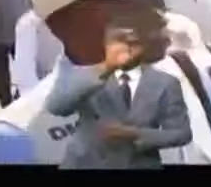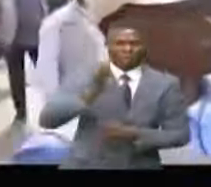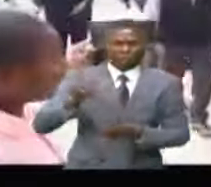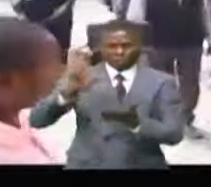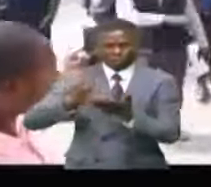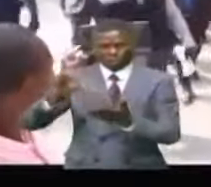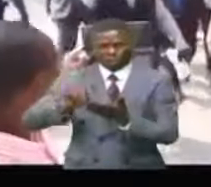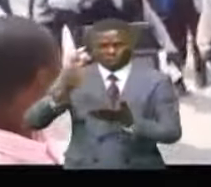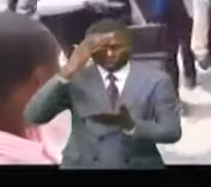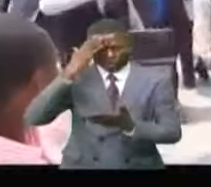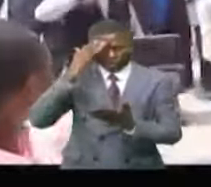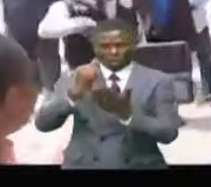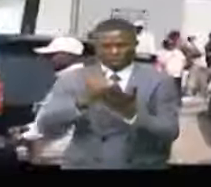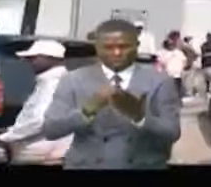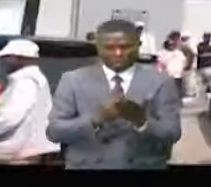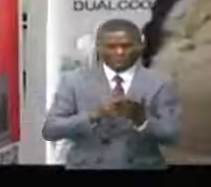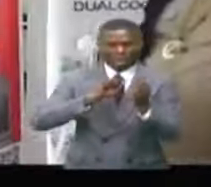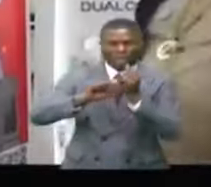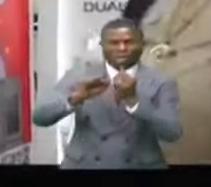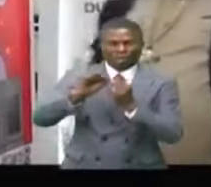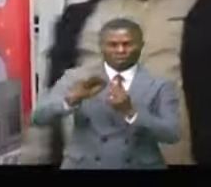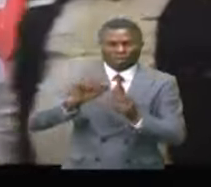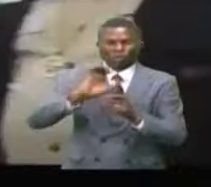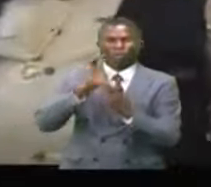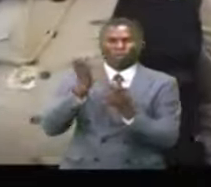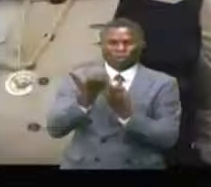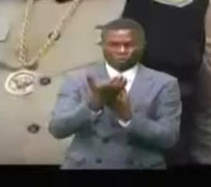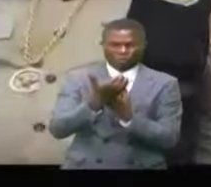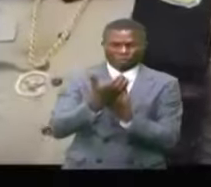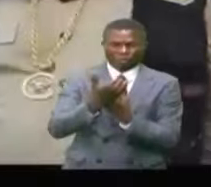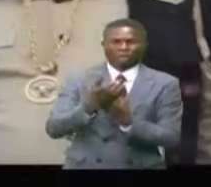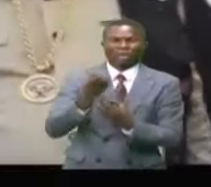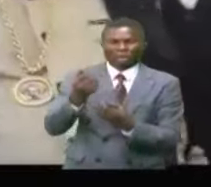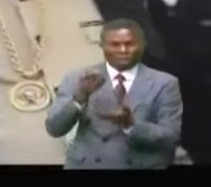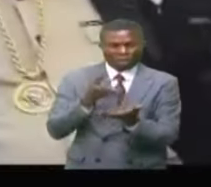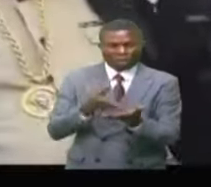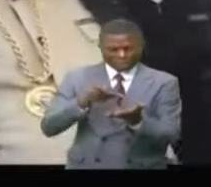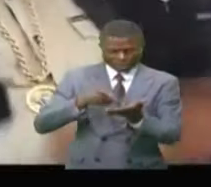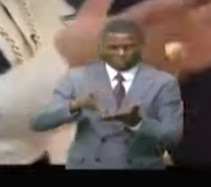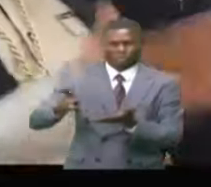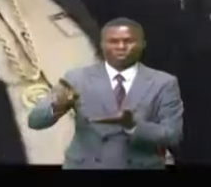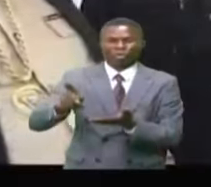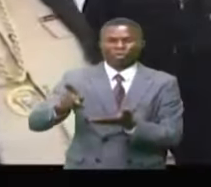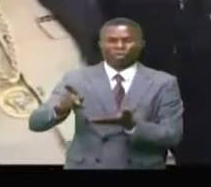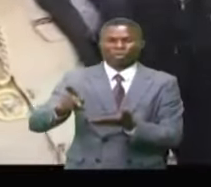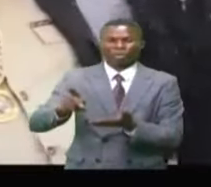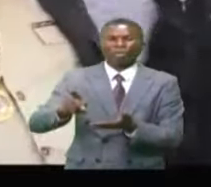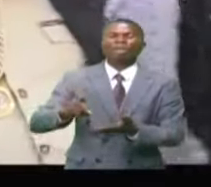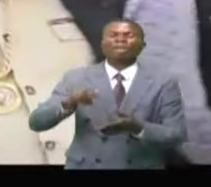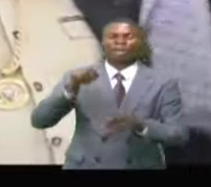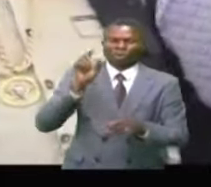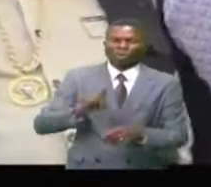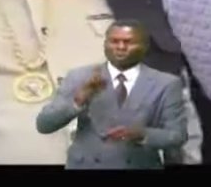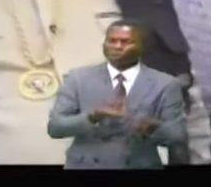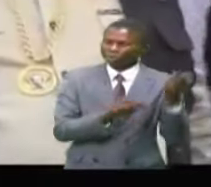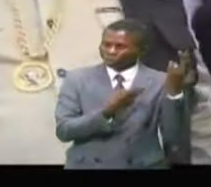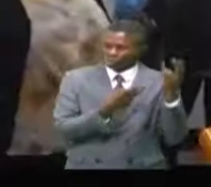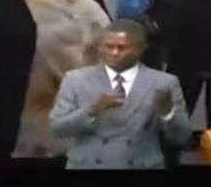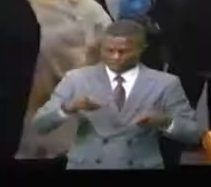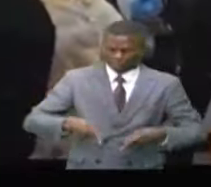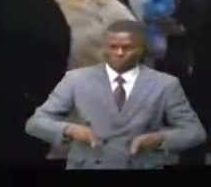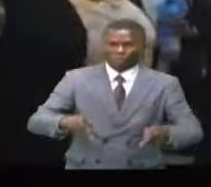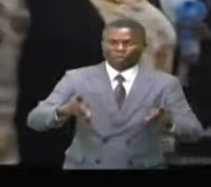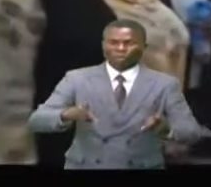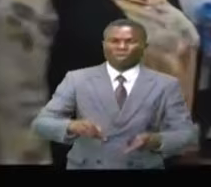le redevable du Fonds de promotion culturelle. De redevables qui doivent payer la redevance ad valorem qui permettra